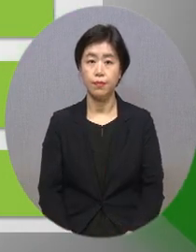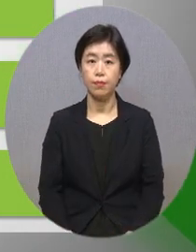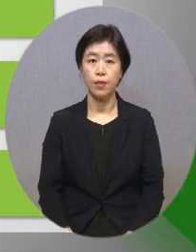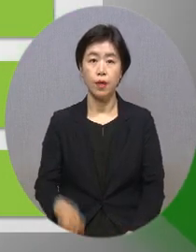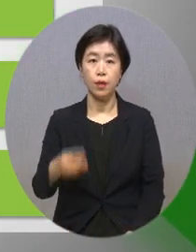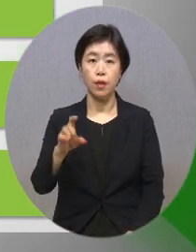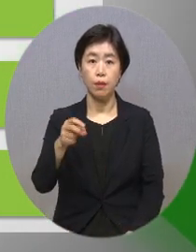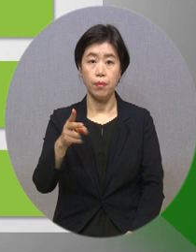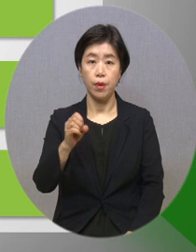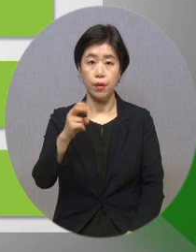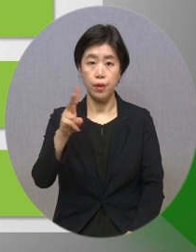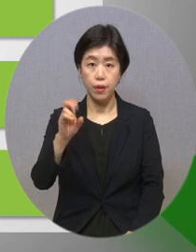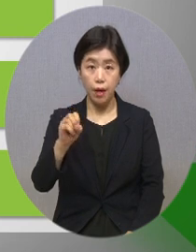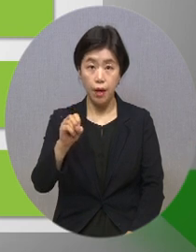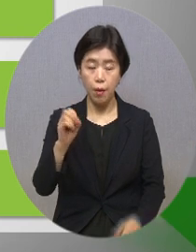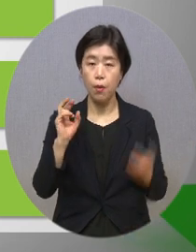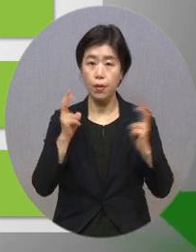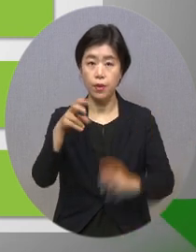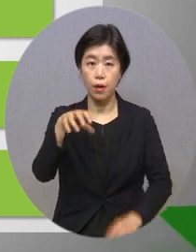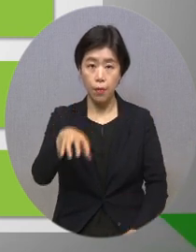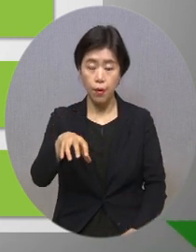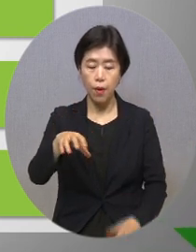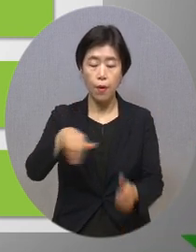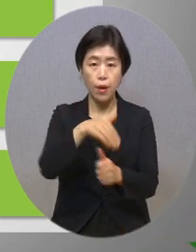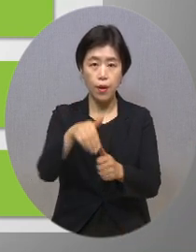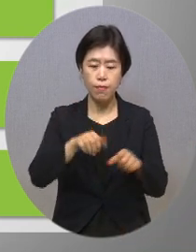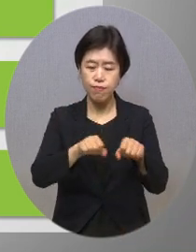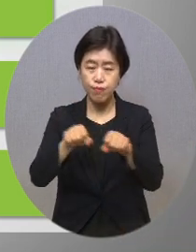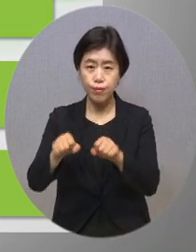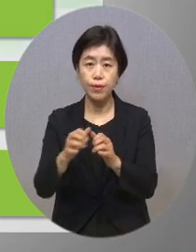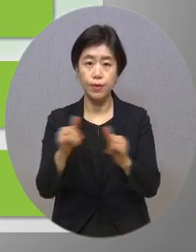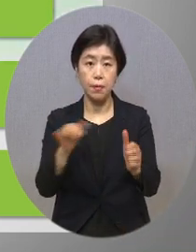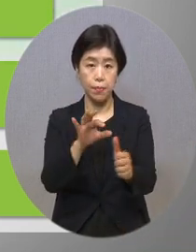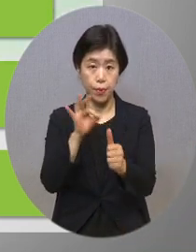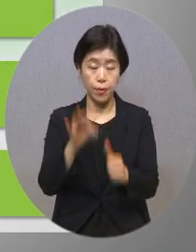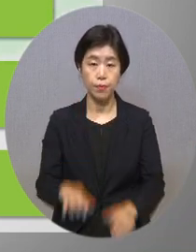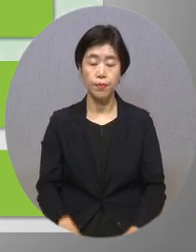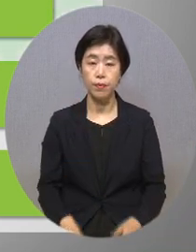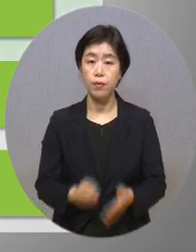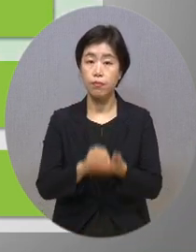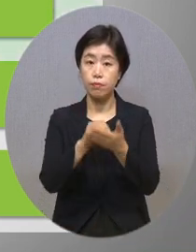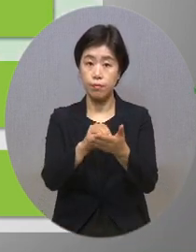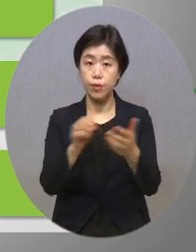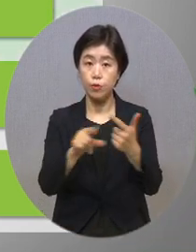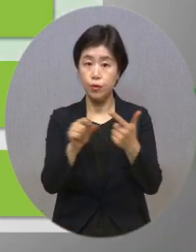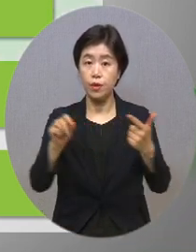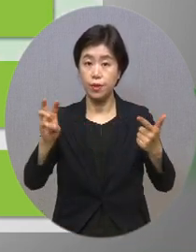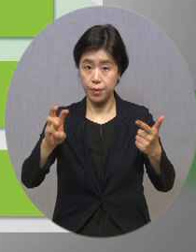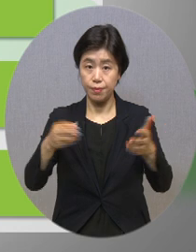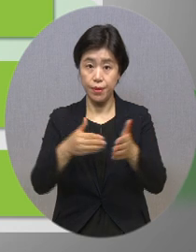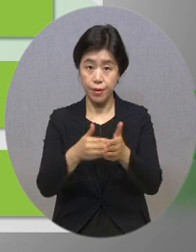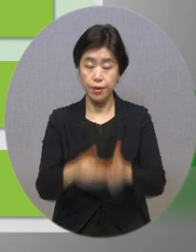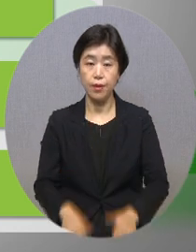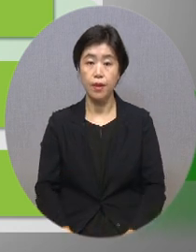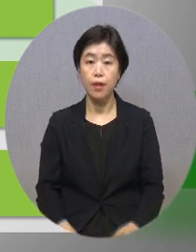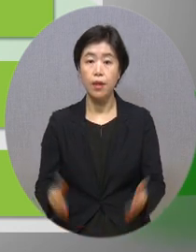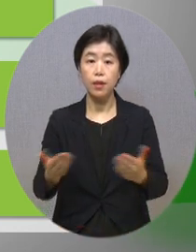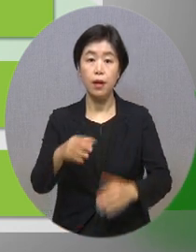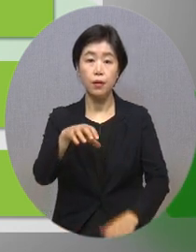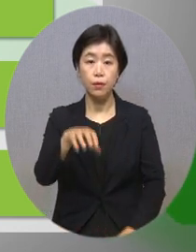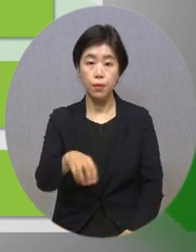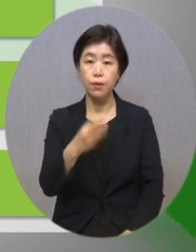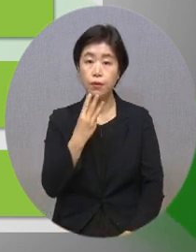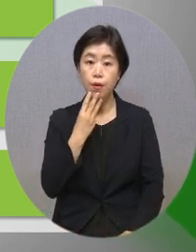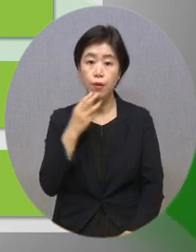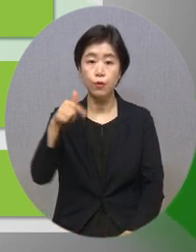태평양 물산 주식회사에서 환경 미화원을 모집합니다. 접수 마감일은 6월 30일까지며 근무지는